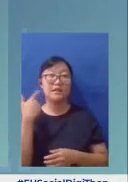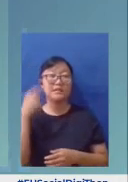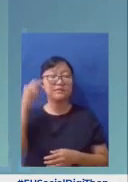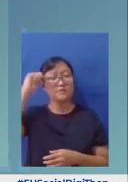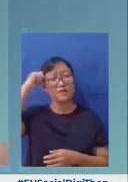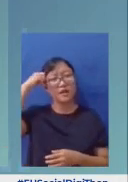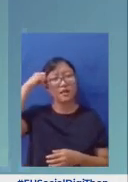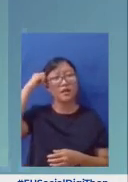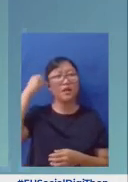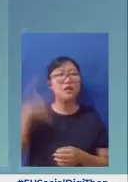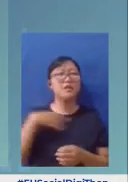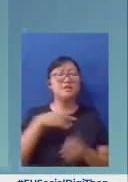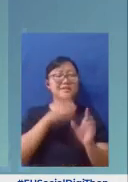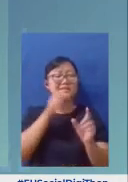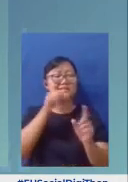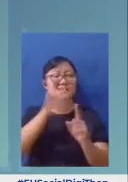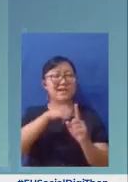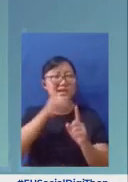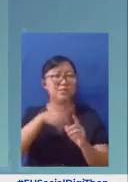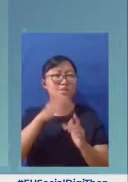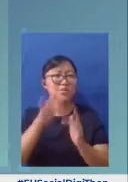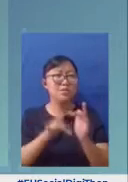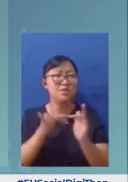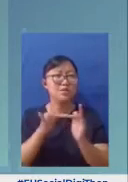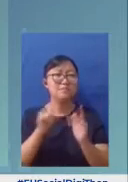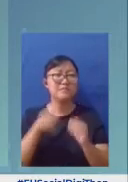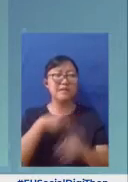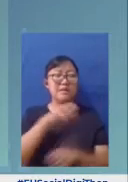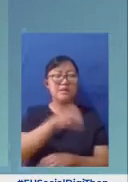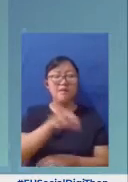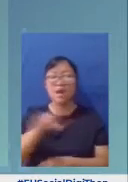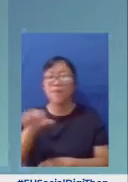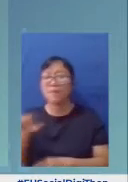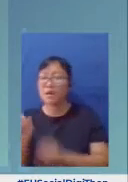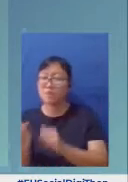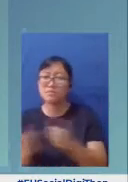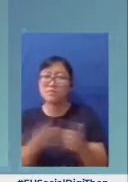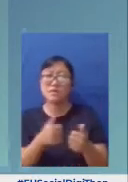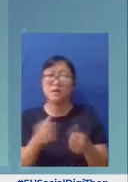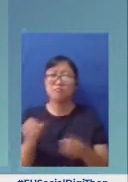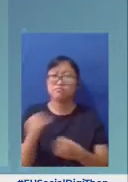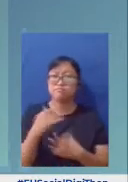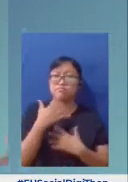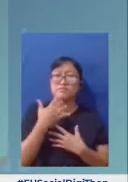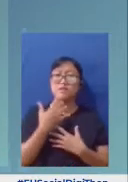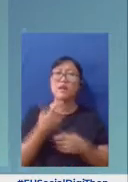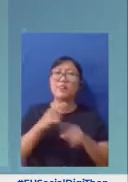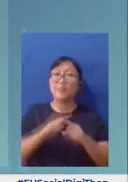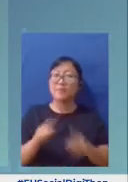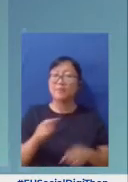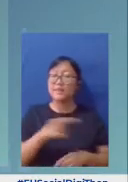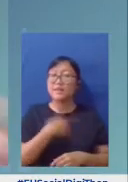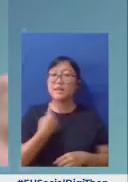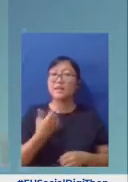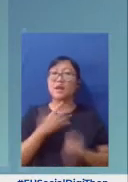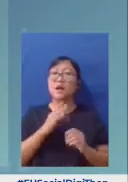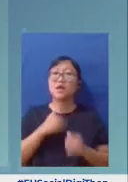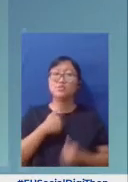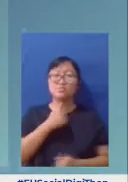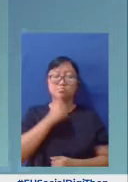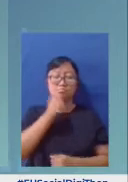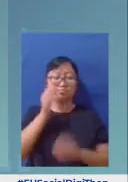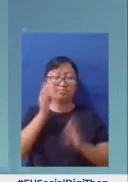digital platform. Tapi bukan berarti kita tidak bisa akses digital platform tersebut. Kita boleh kok memakainya, tapi tetap bijak ya.